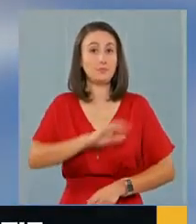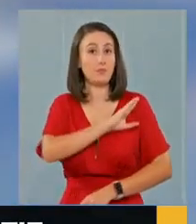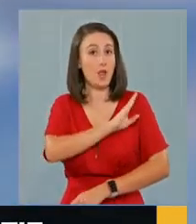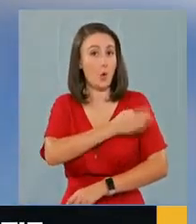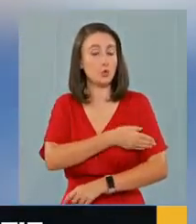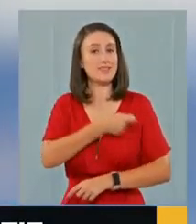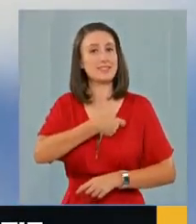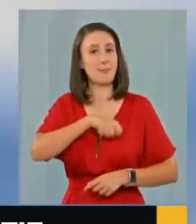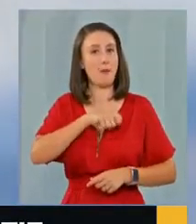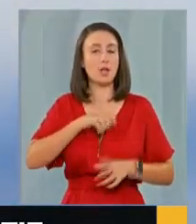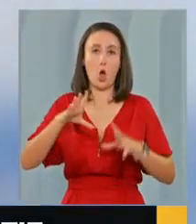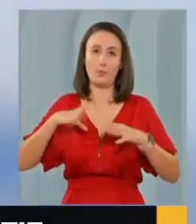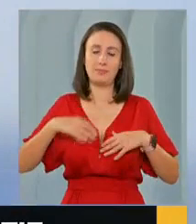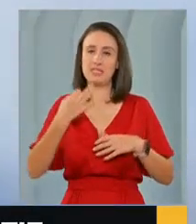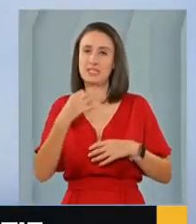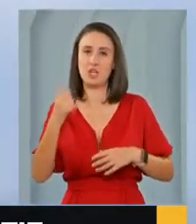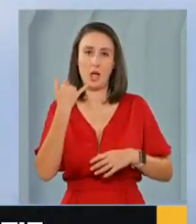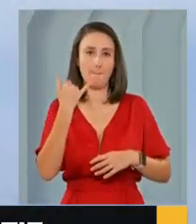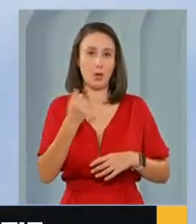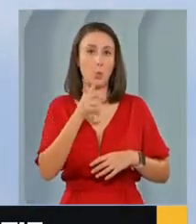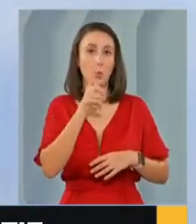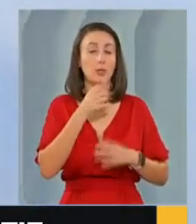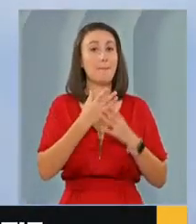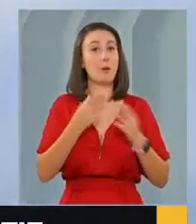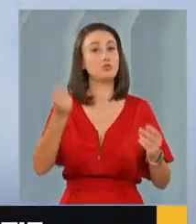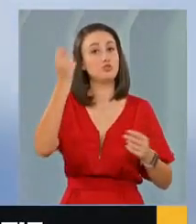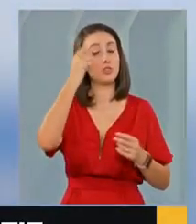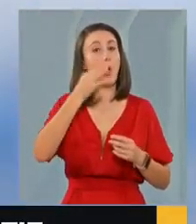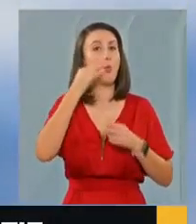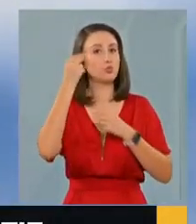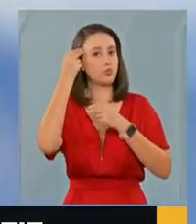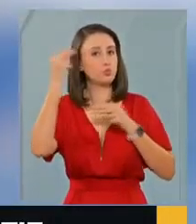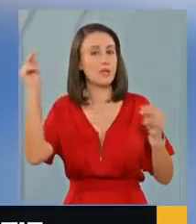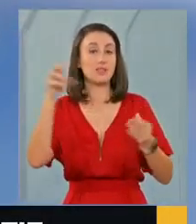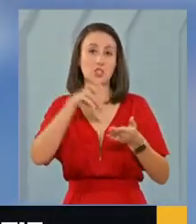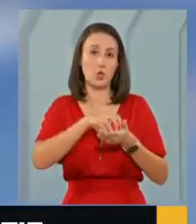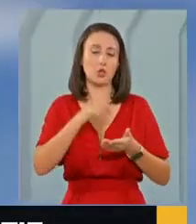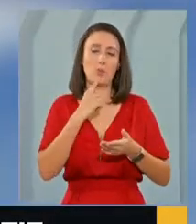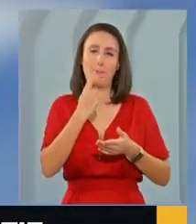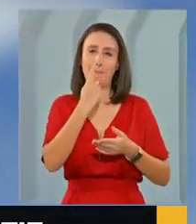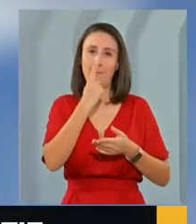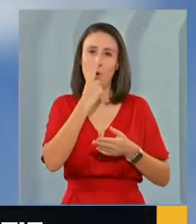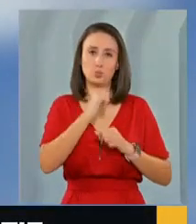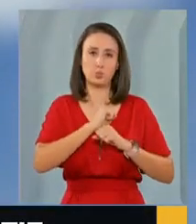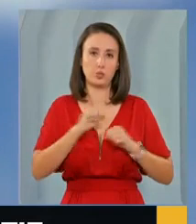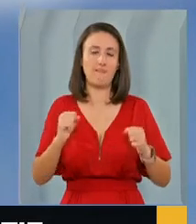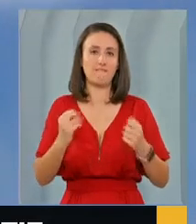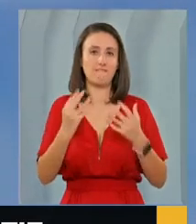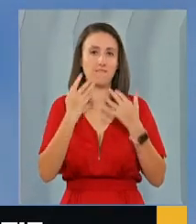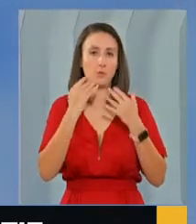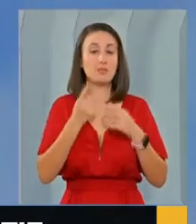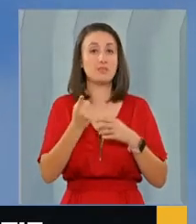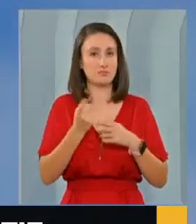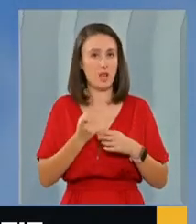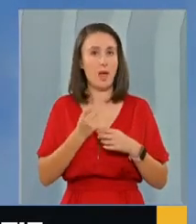Autoritățile din Spania au primit 10 de apeluri prin care mai mulți cetățeni semnalau faptul că în zonă este un miros puternic de fum. Fumul